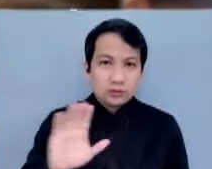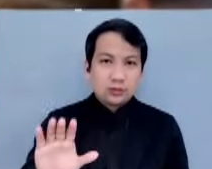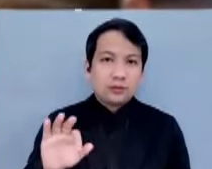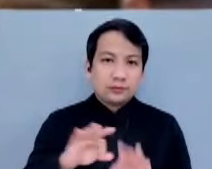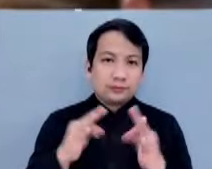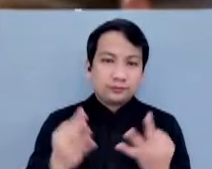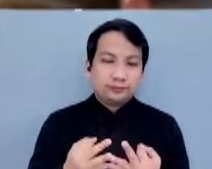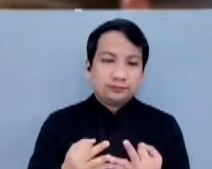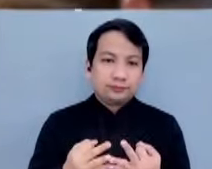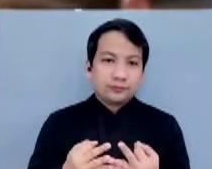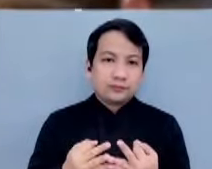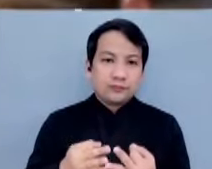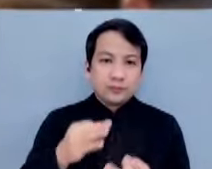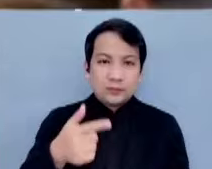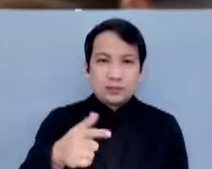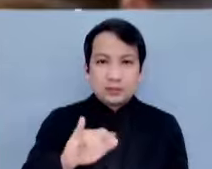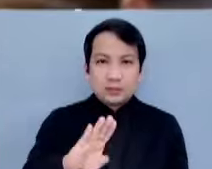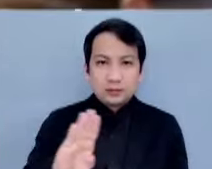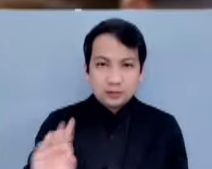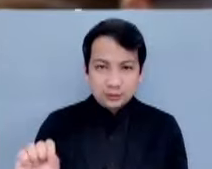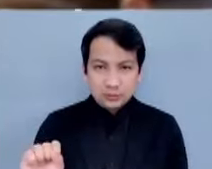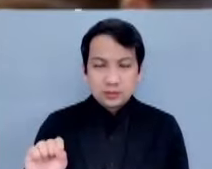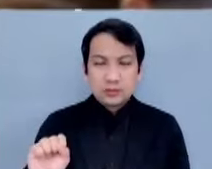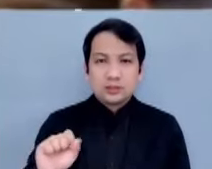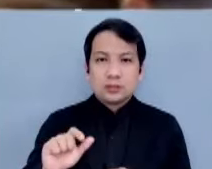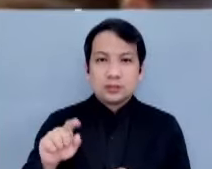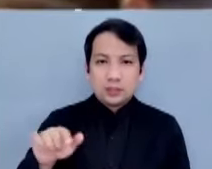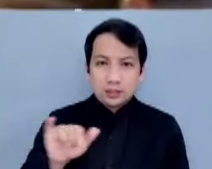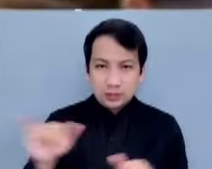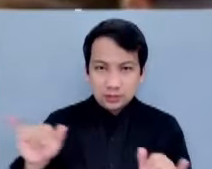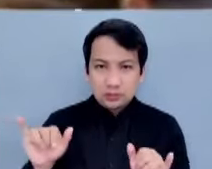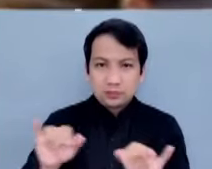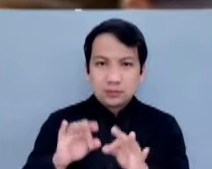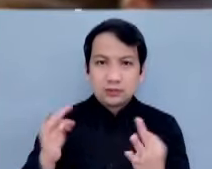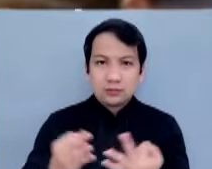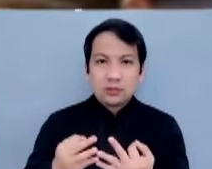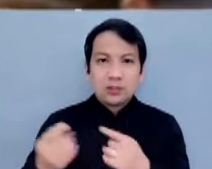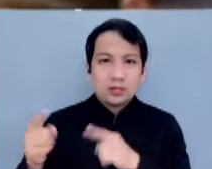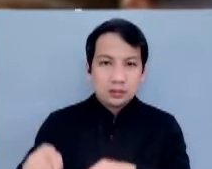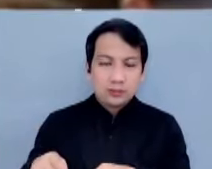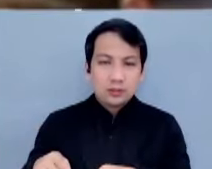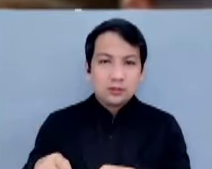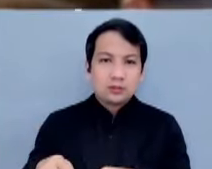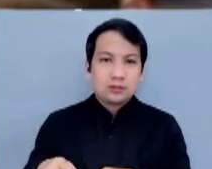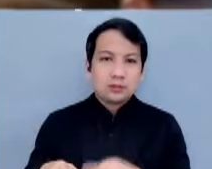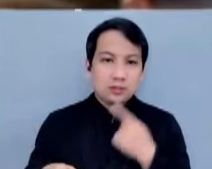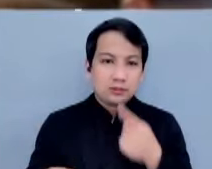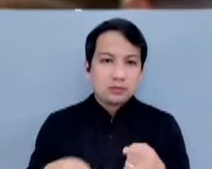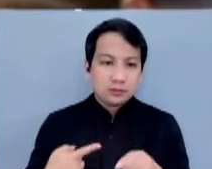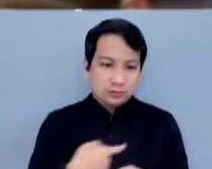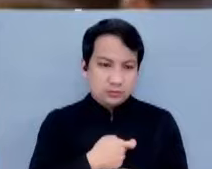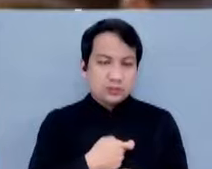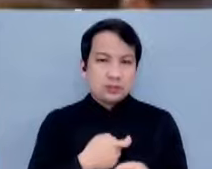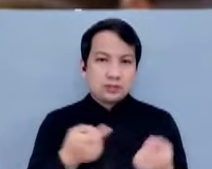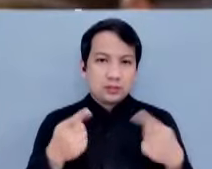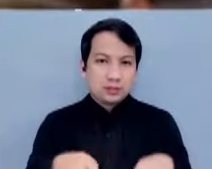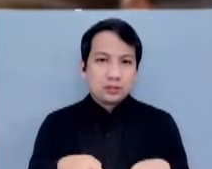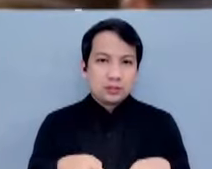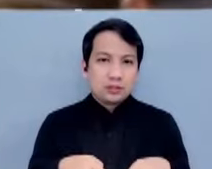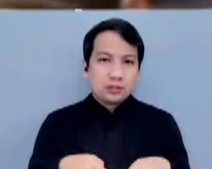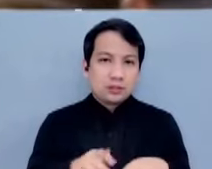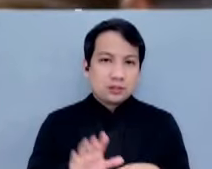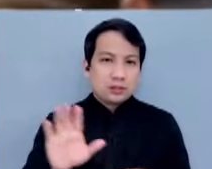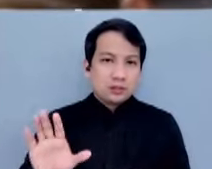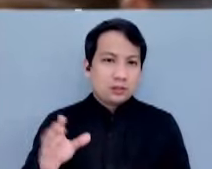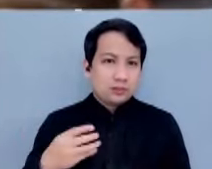din sa kanilang mga kaibigan. Dahil doon sa, sabihin na natin na sakit na naidulot noong paglabas